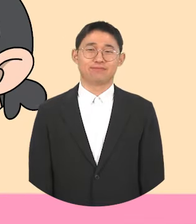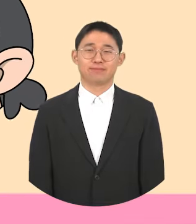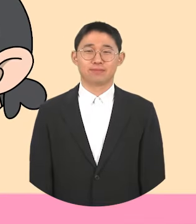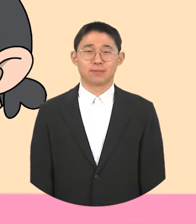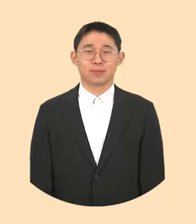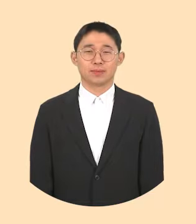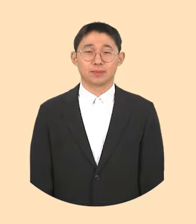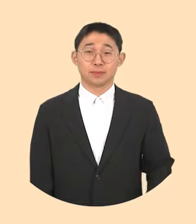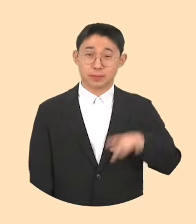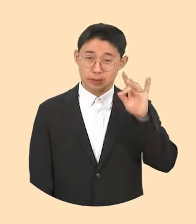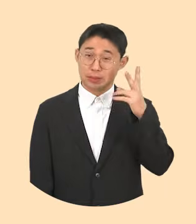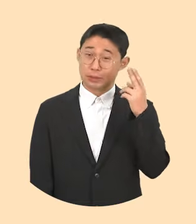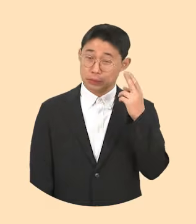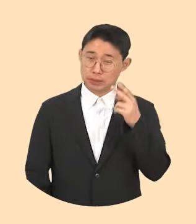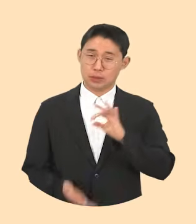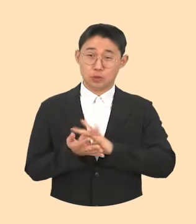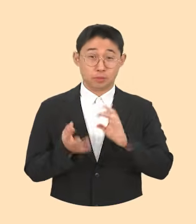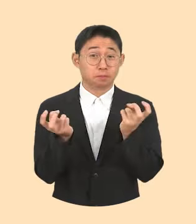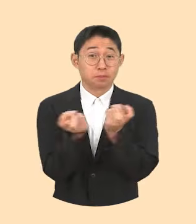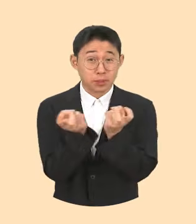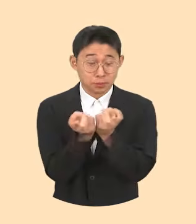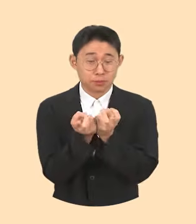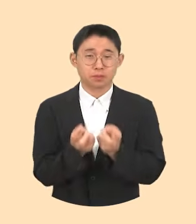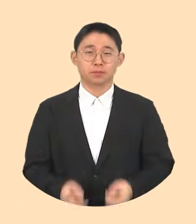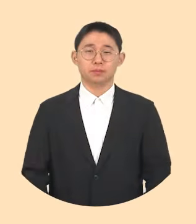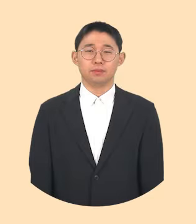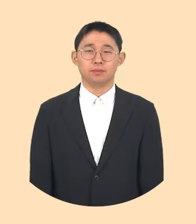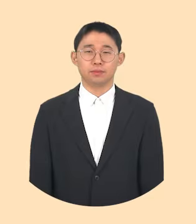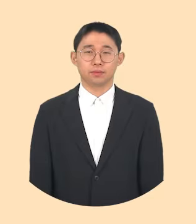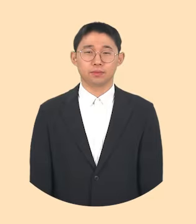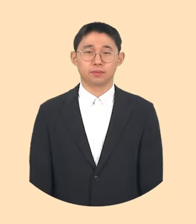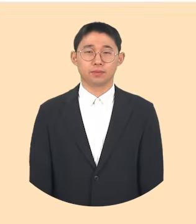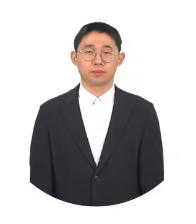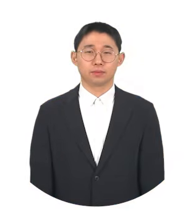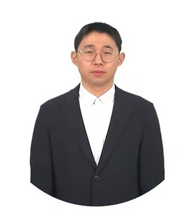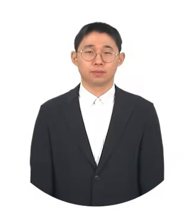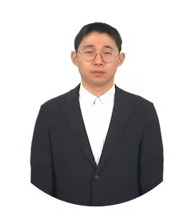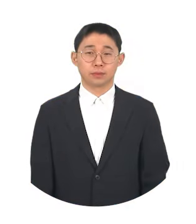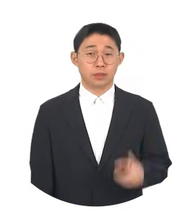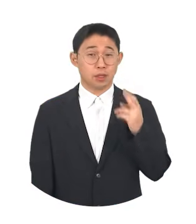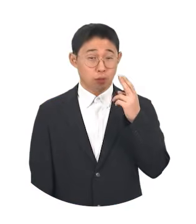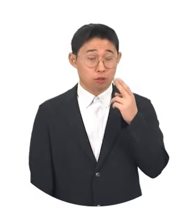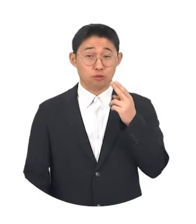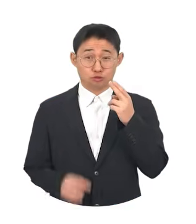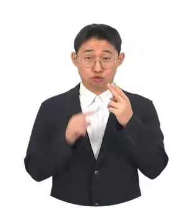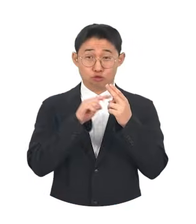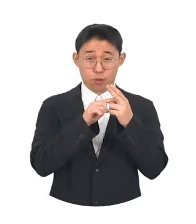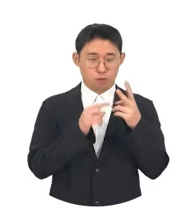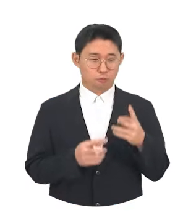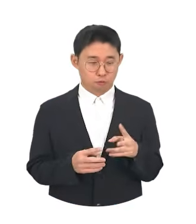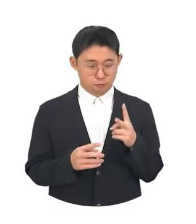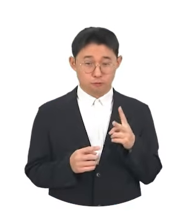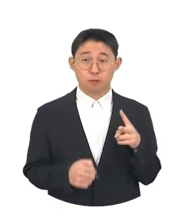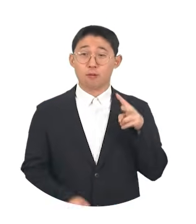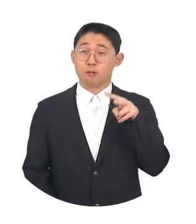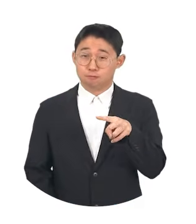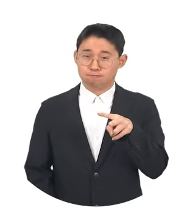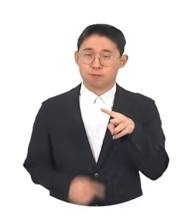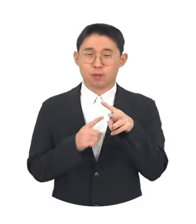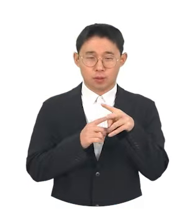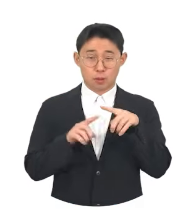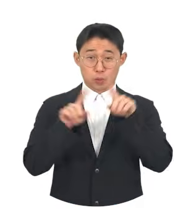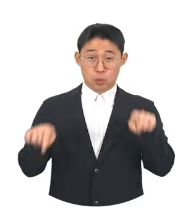선생님. 먼저 가위를 안전하게 사용하는 방법이에요. 먼저 가위 구멍에 손가락을